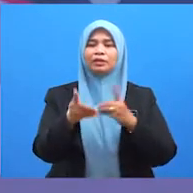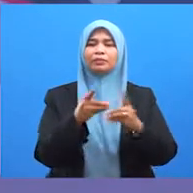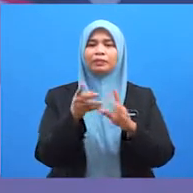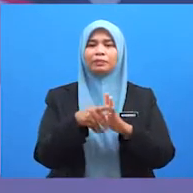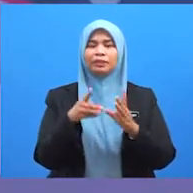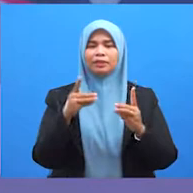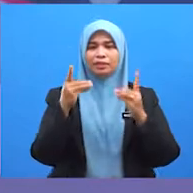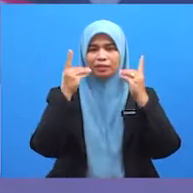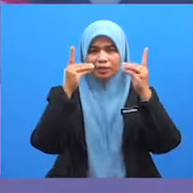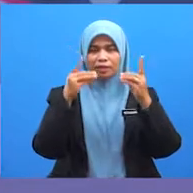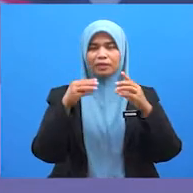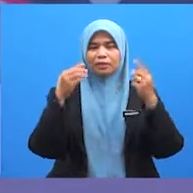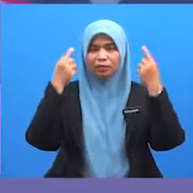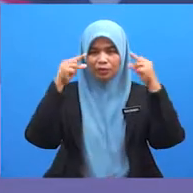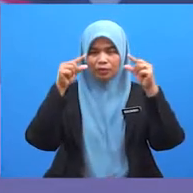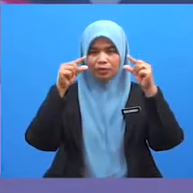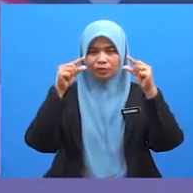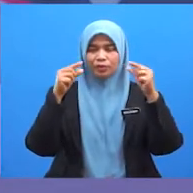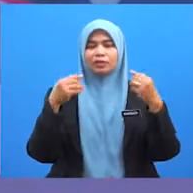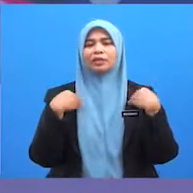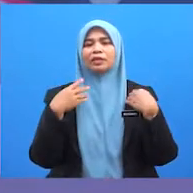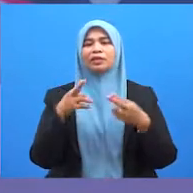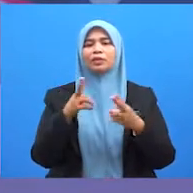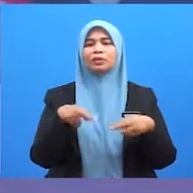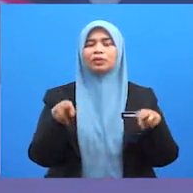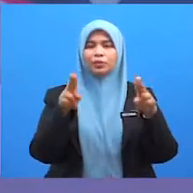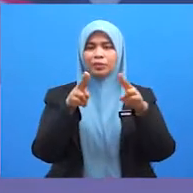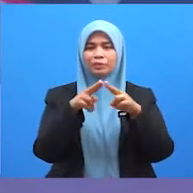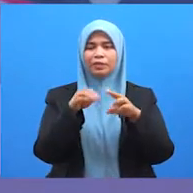guru merupakan tunjang utama dalam